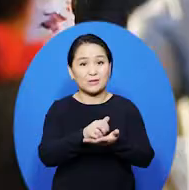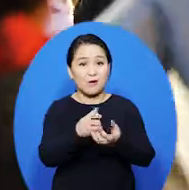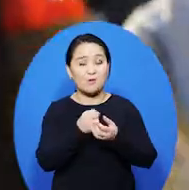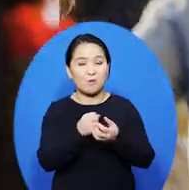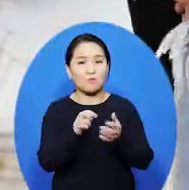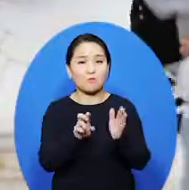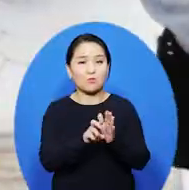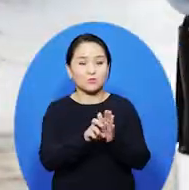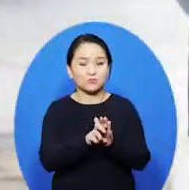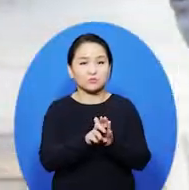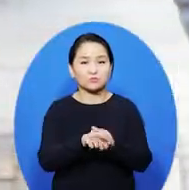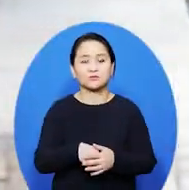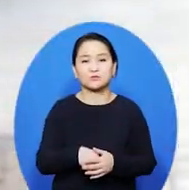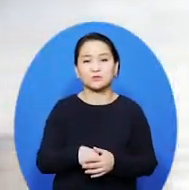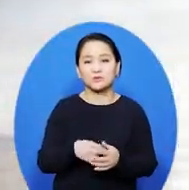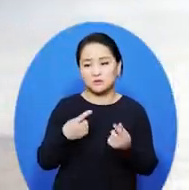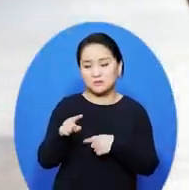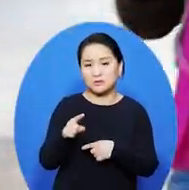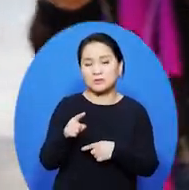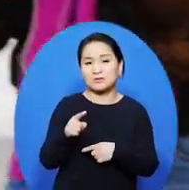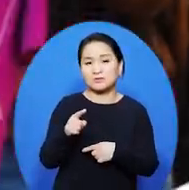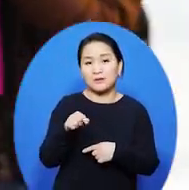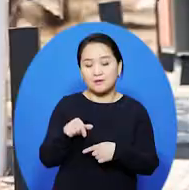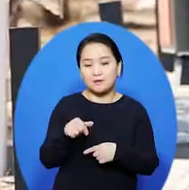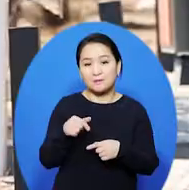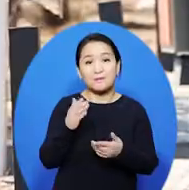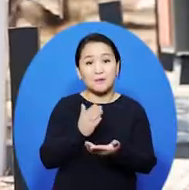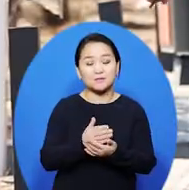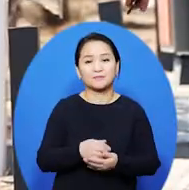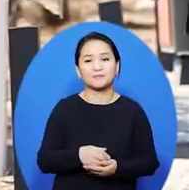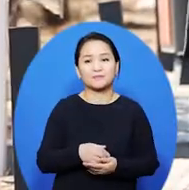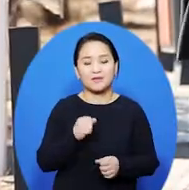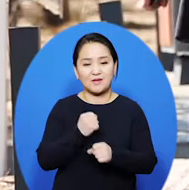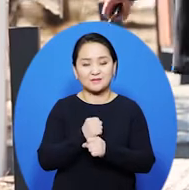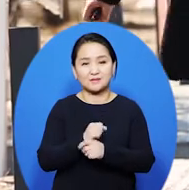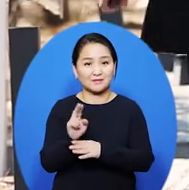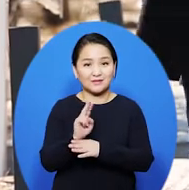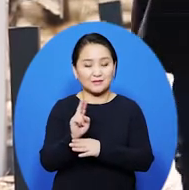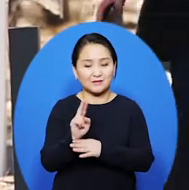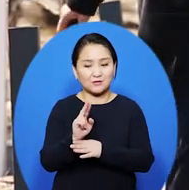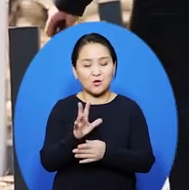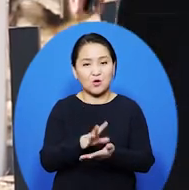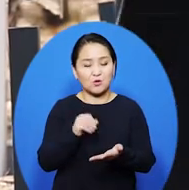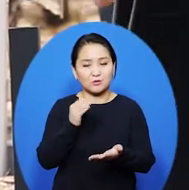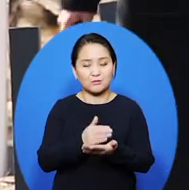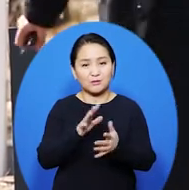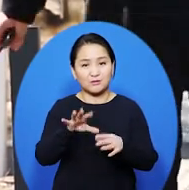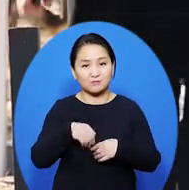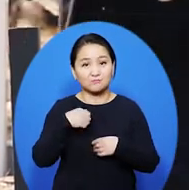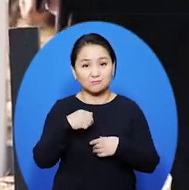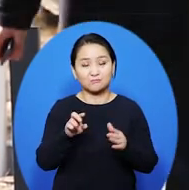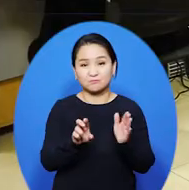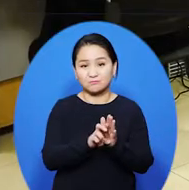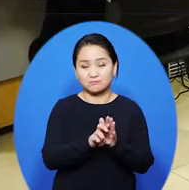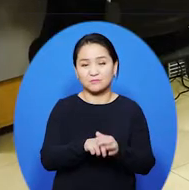урилга авах болон ажилд орох боломж нь бусдаасаа хамаагүй илүү байсан бөгөөд ажлын дадлаг туршлагыг оюутан байх хугацаанд